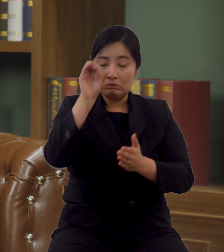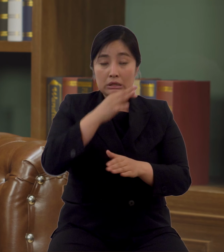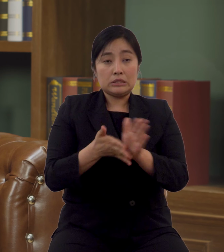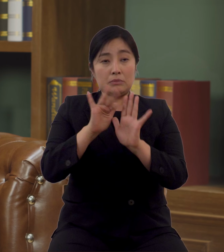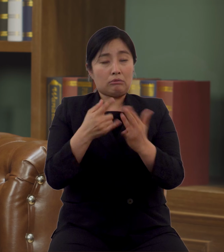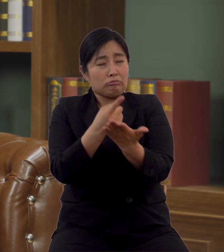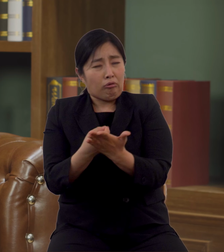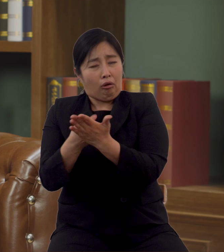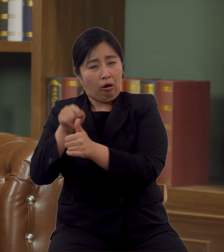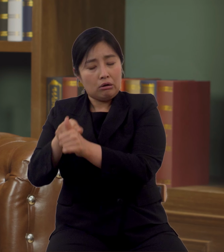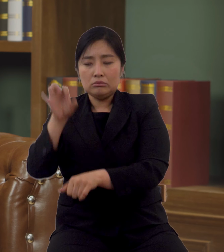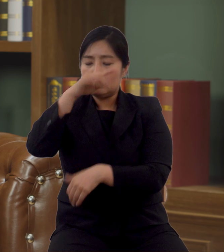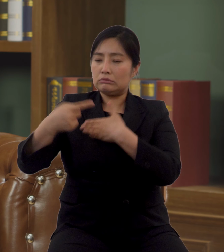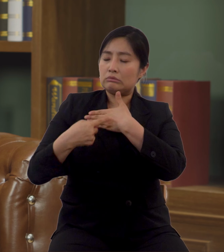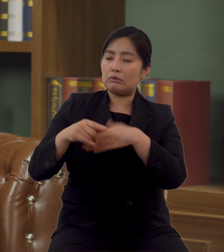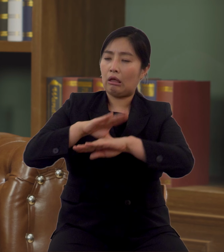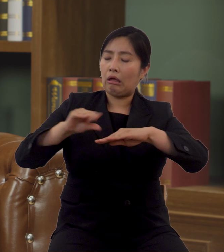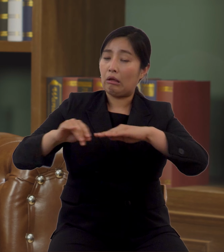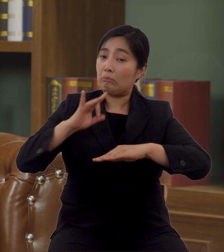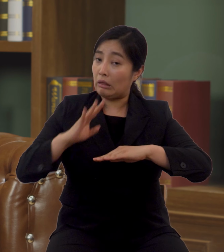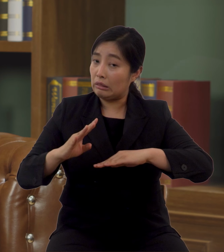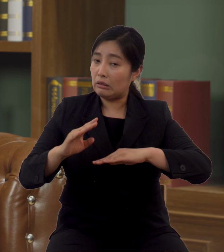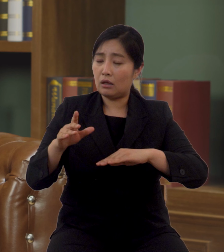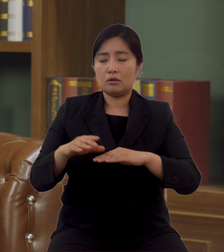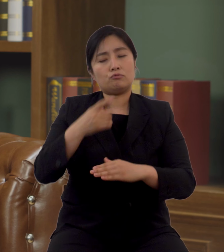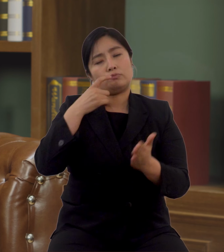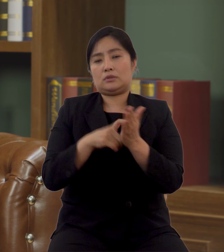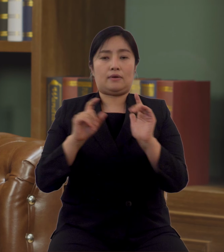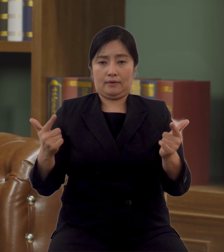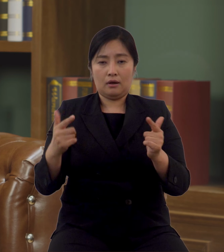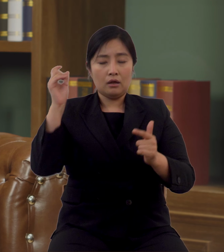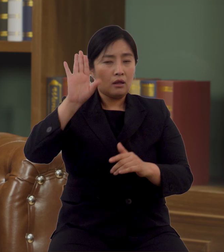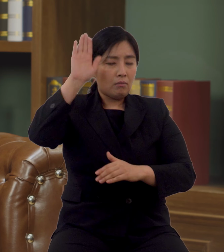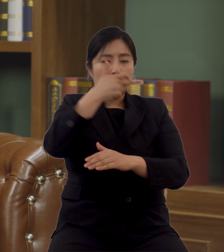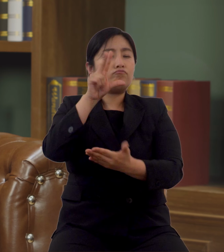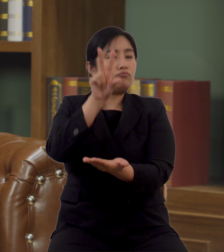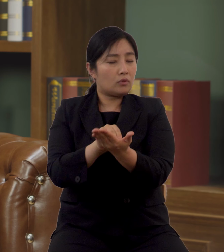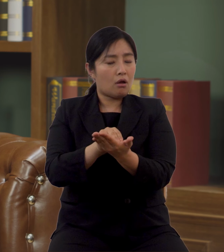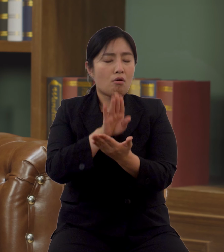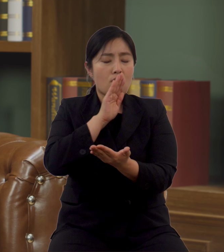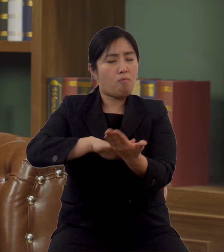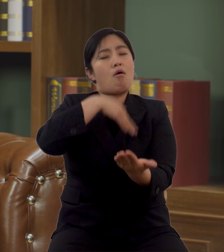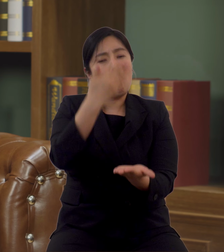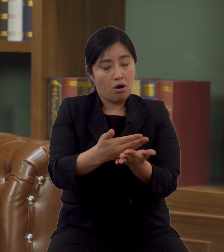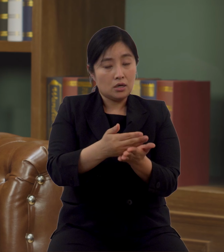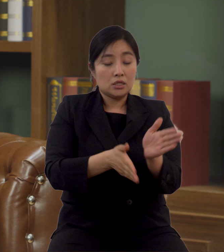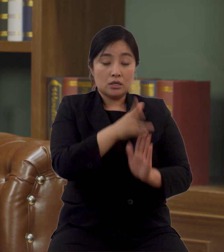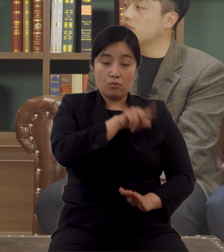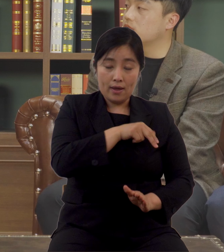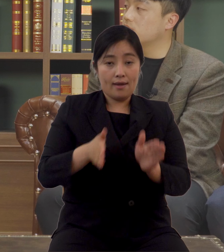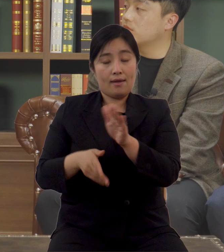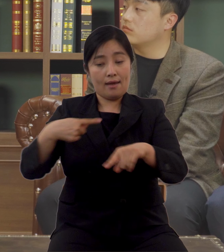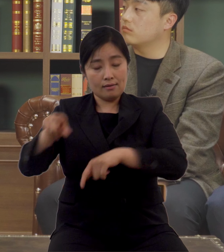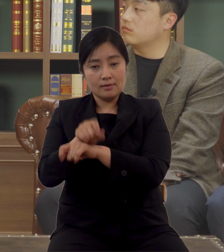시대에 단순한 시민의 절약이나 단편적인 대응만으로는 해결하기 어려운 그리고 큰 문제들이 매우